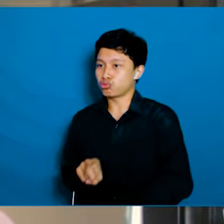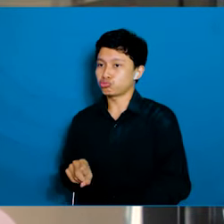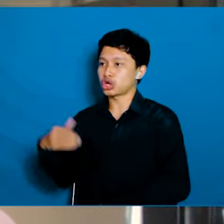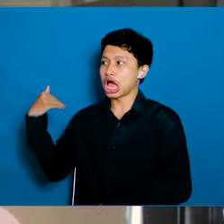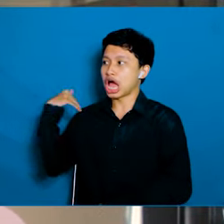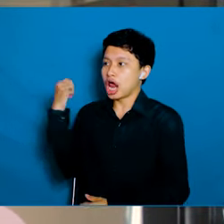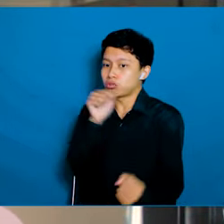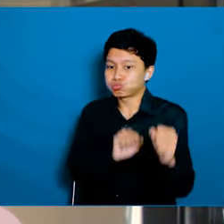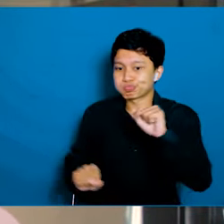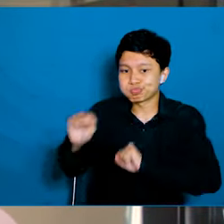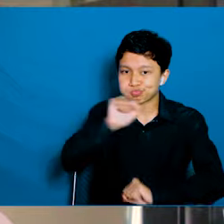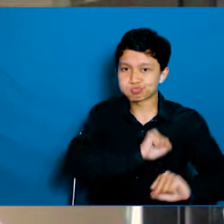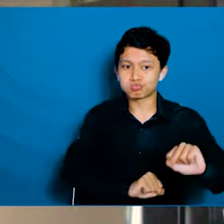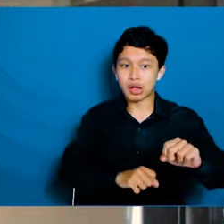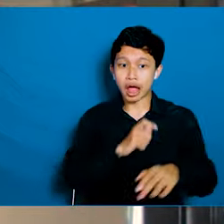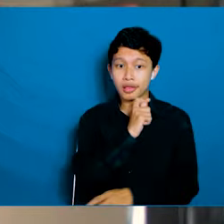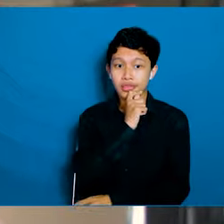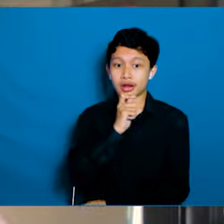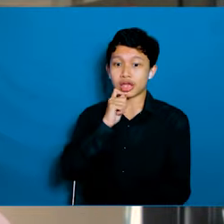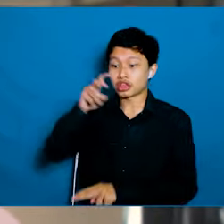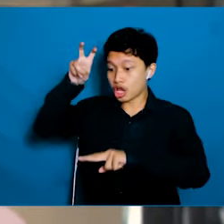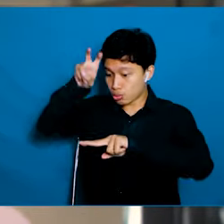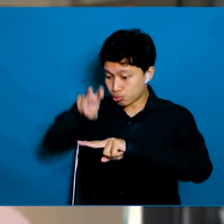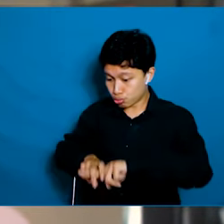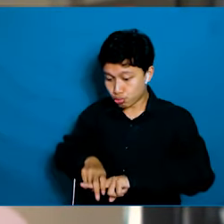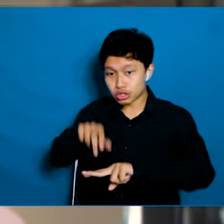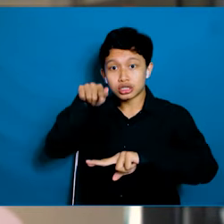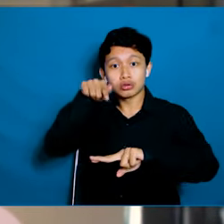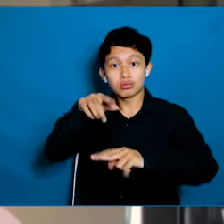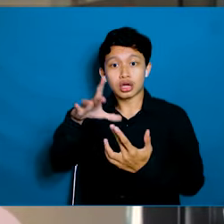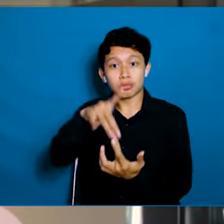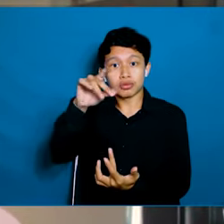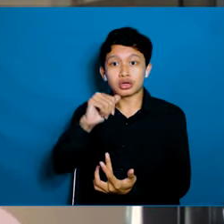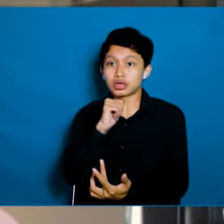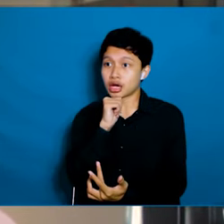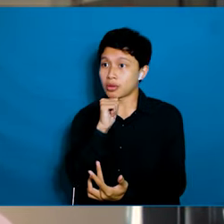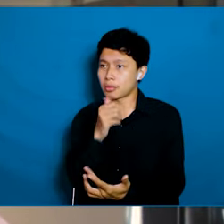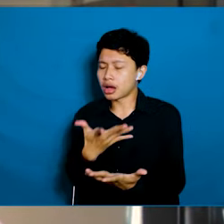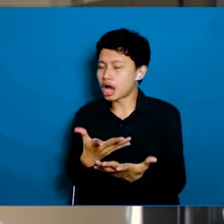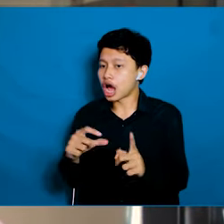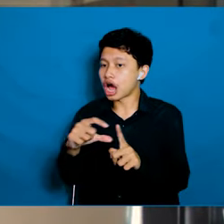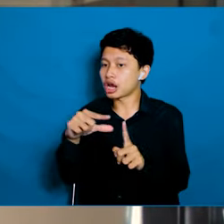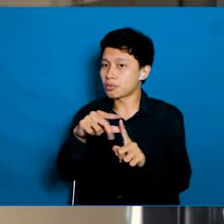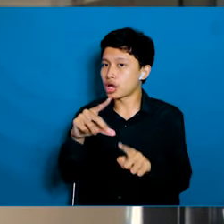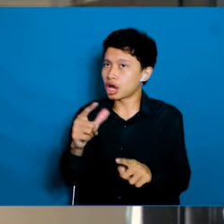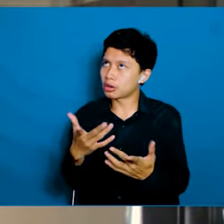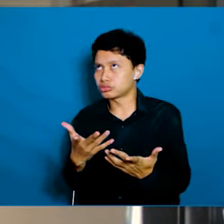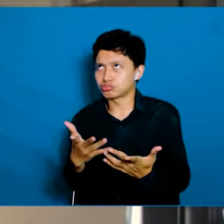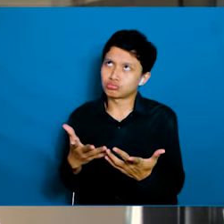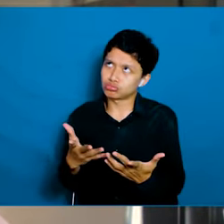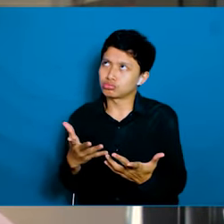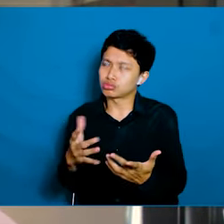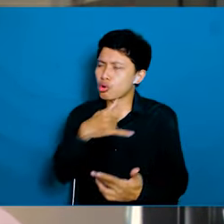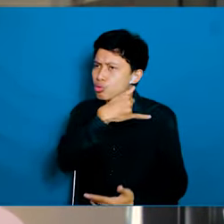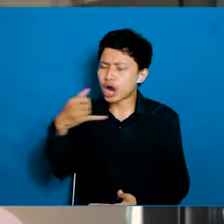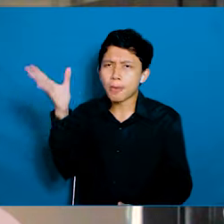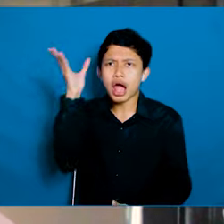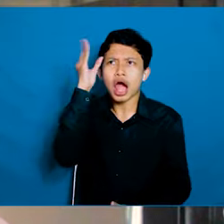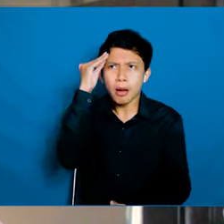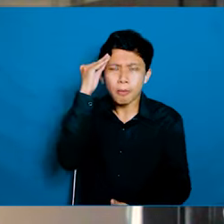satu gerakan. Dan ternyata yang duduk di sana juga kadang-kadang masih misunderstanding terkait